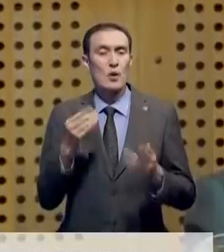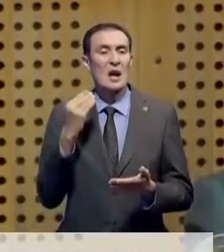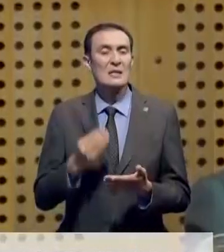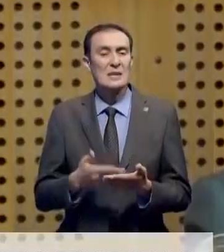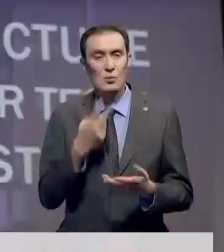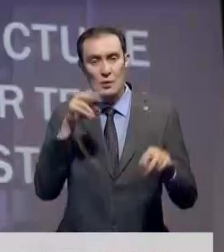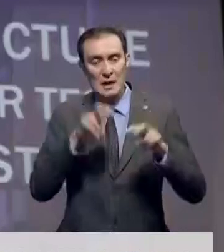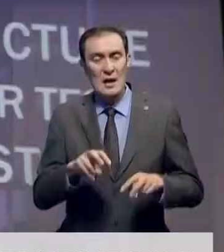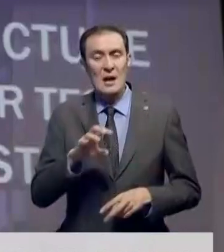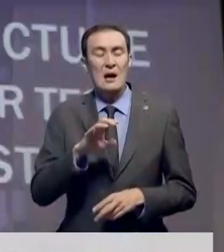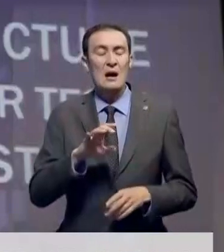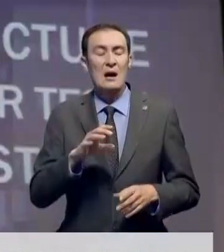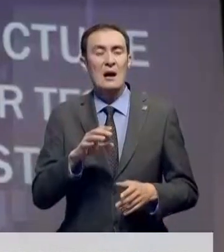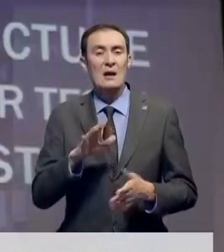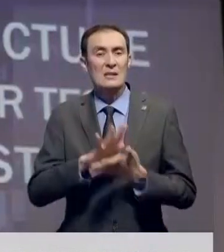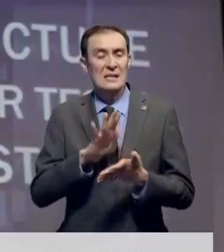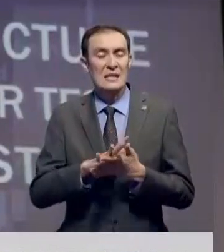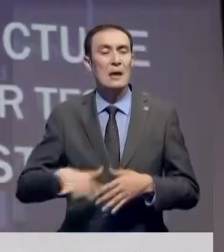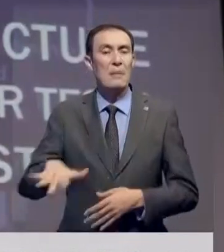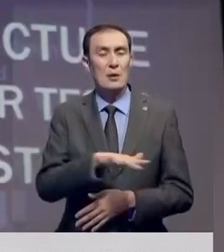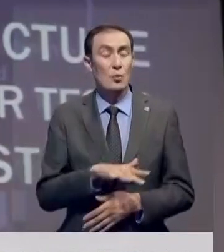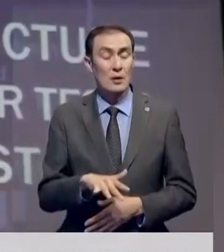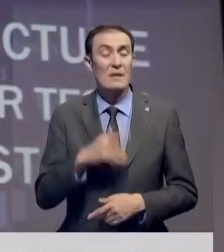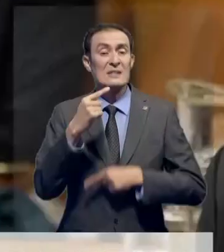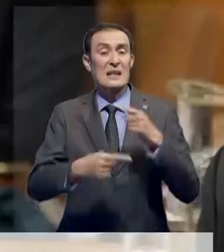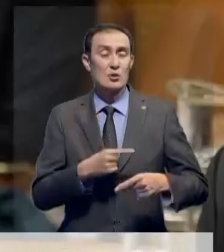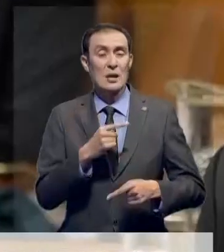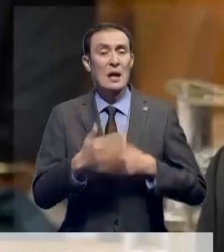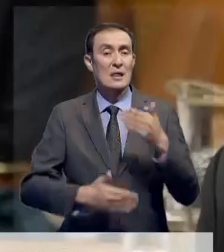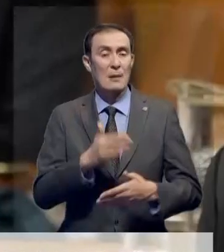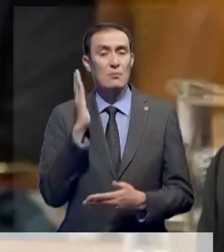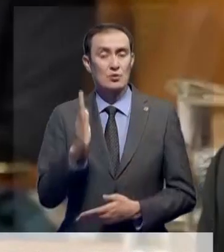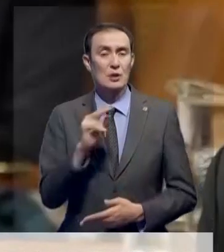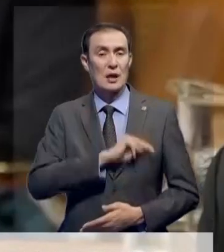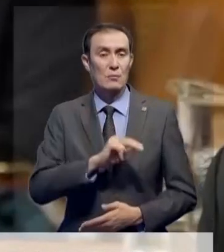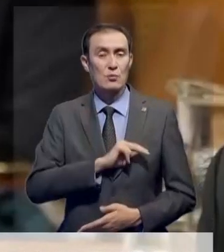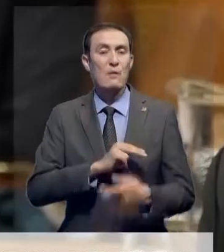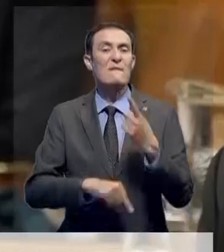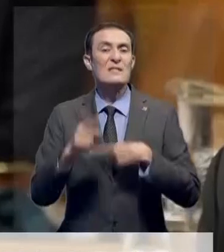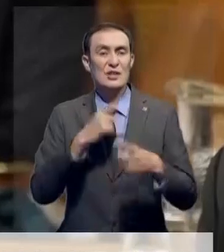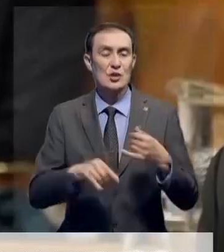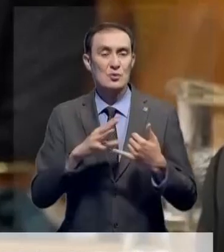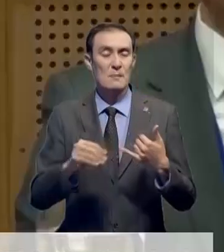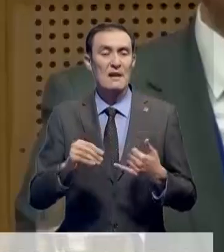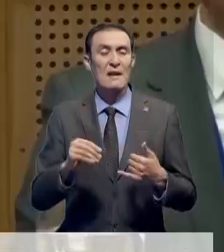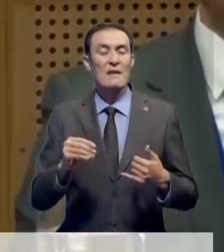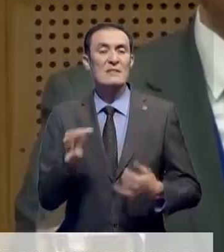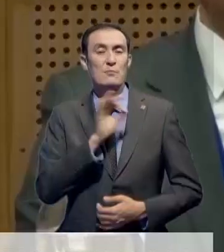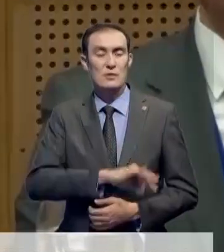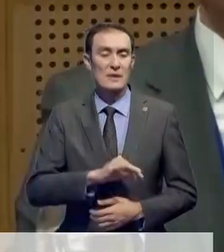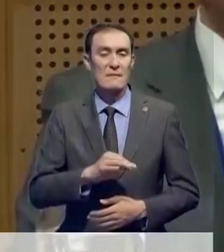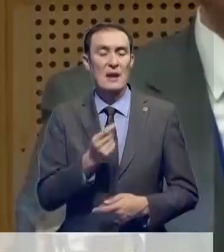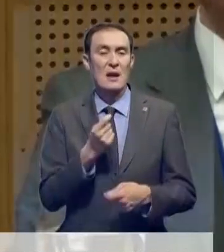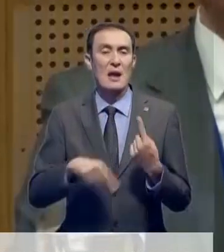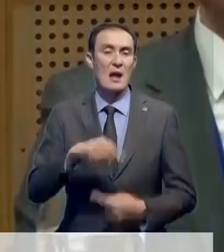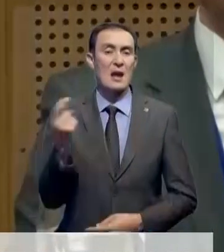оценку радиоэкологического статуса полигона. Следующим этапом должна стать работа по возвращению земель в экономический